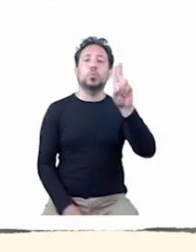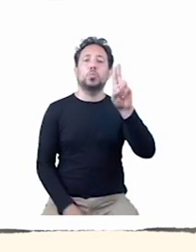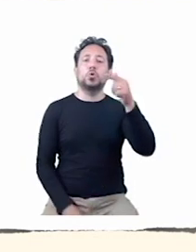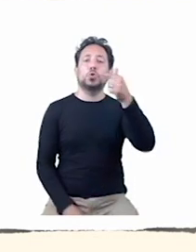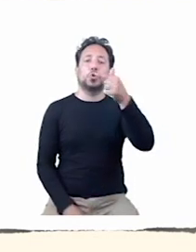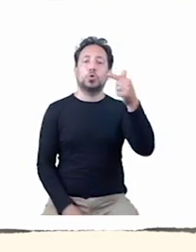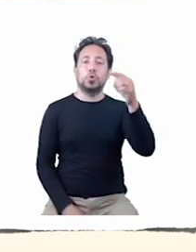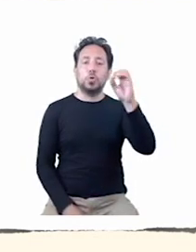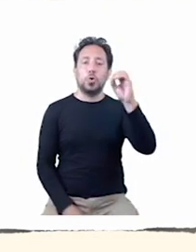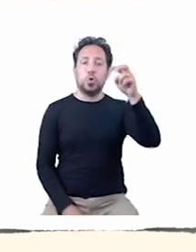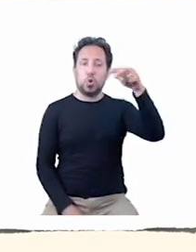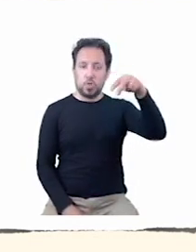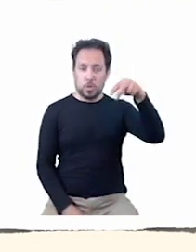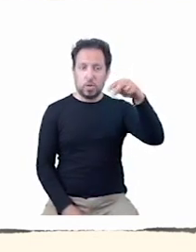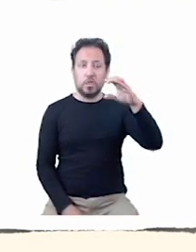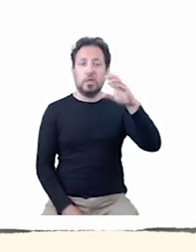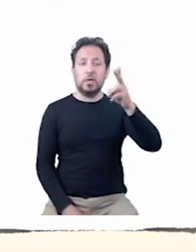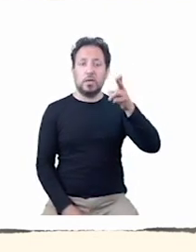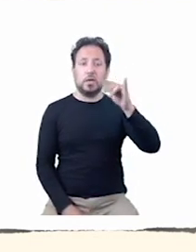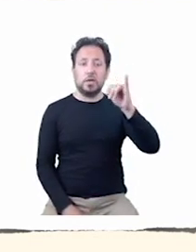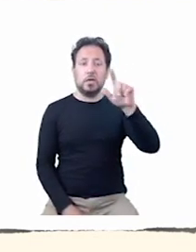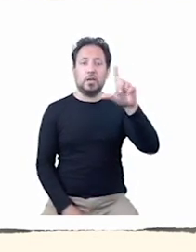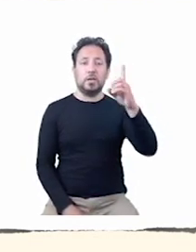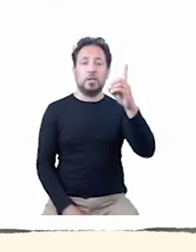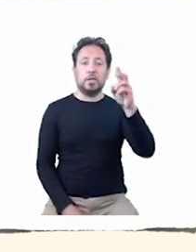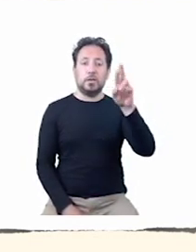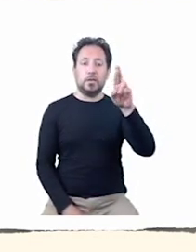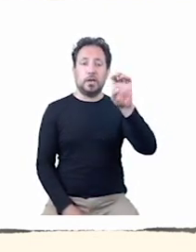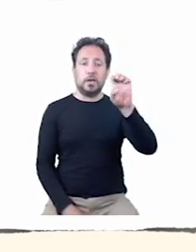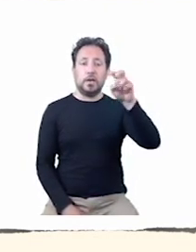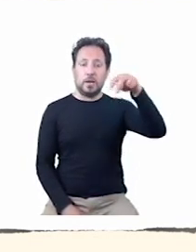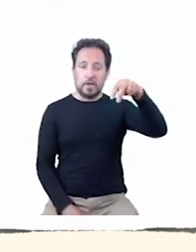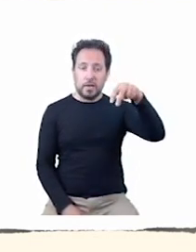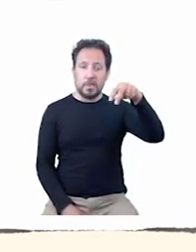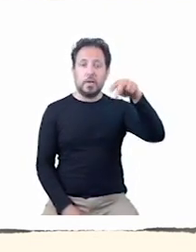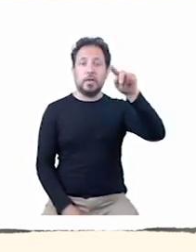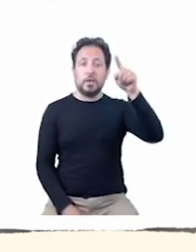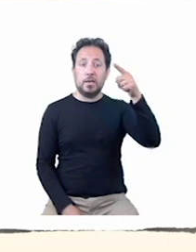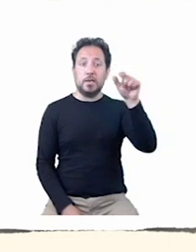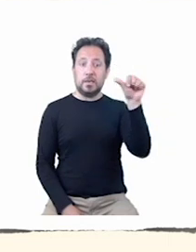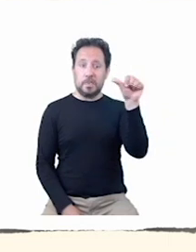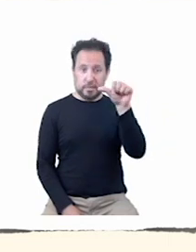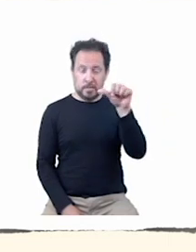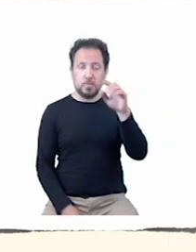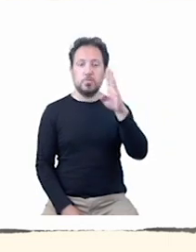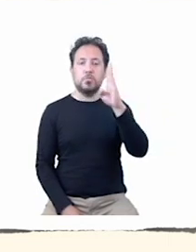Ai nostri nipotini, a Ryan e Jill, con amore.